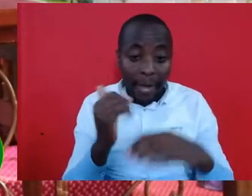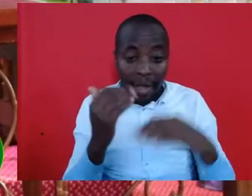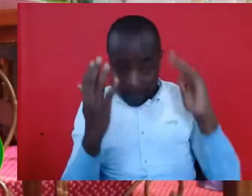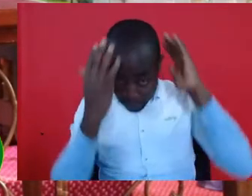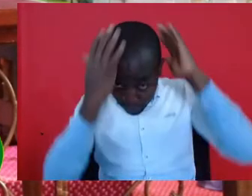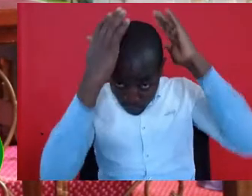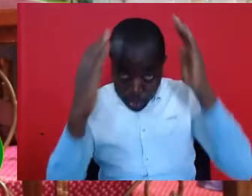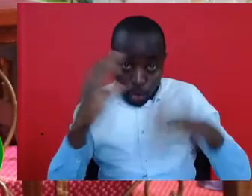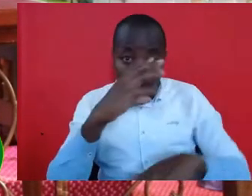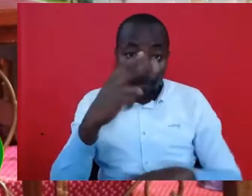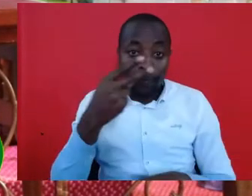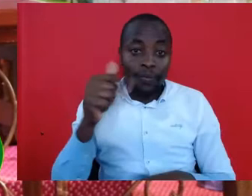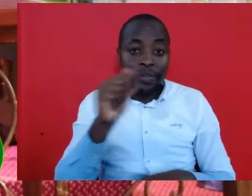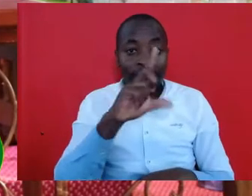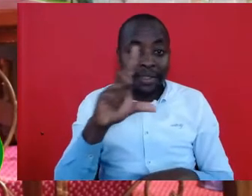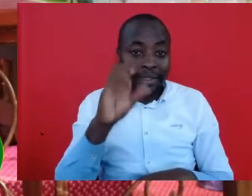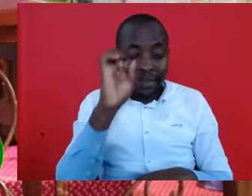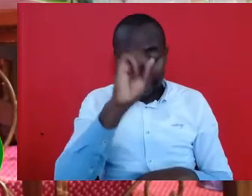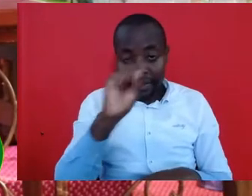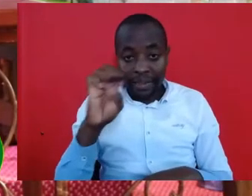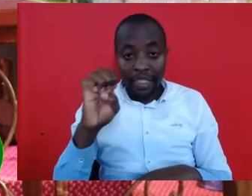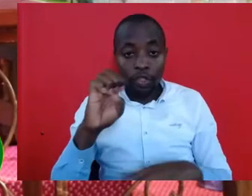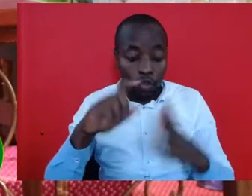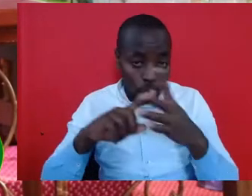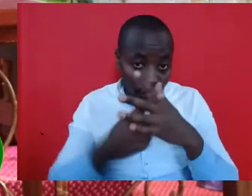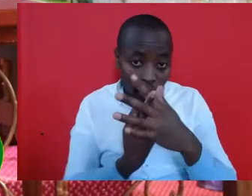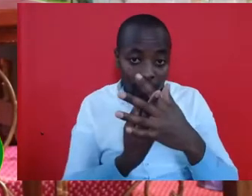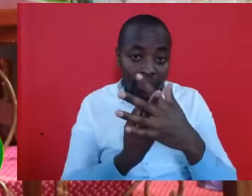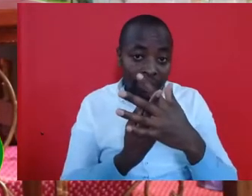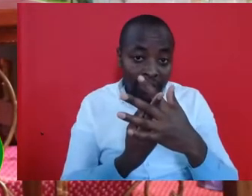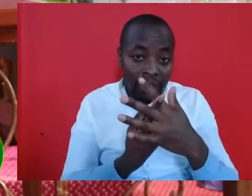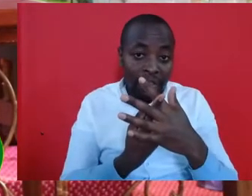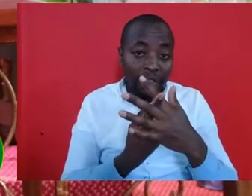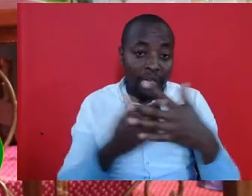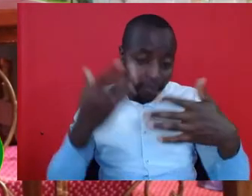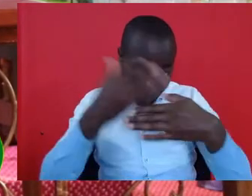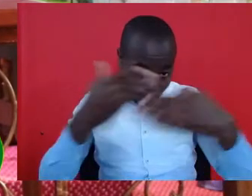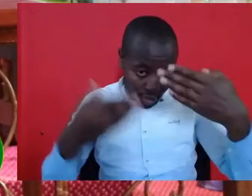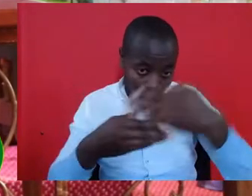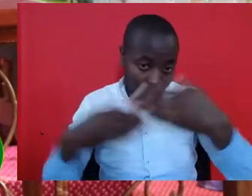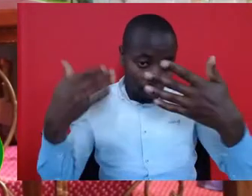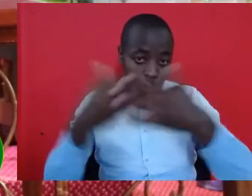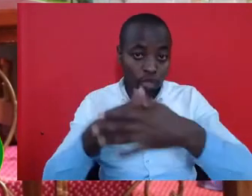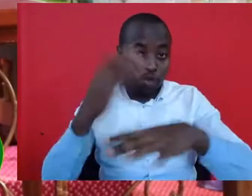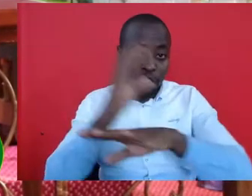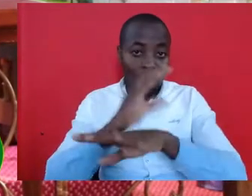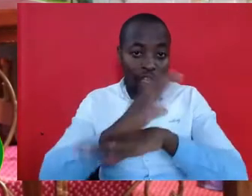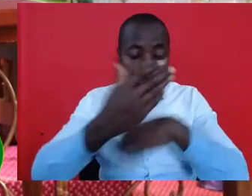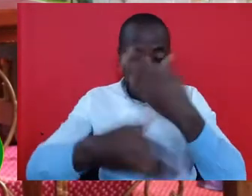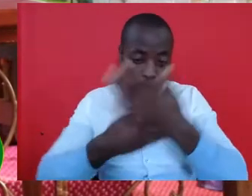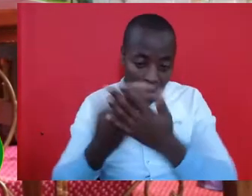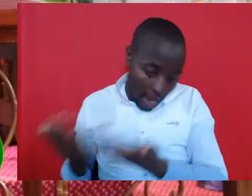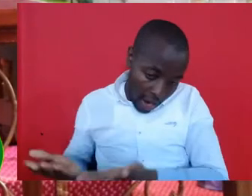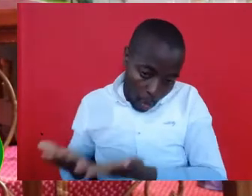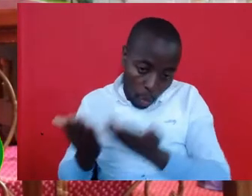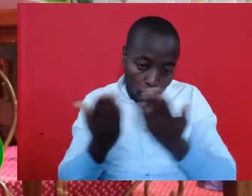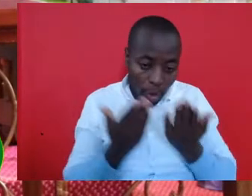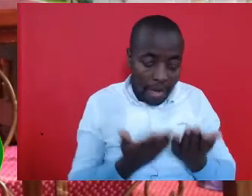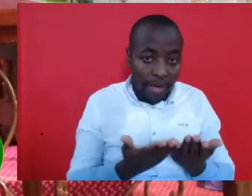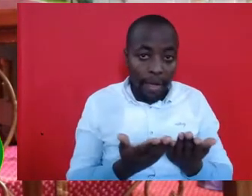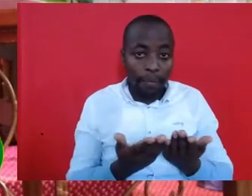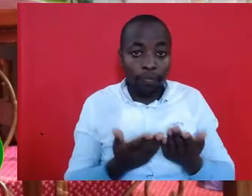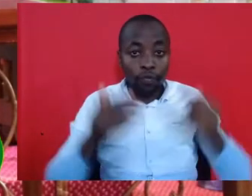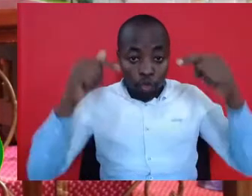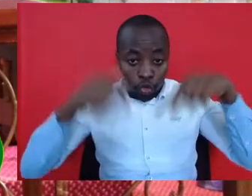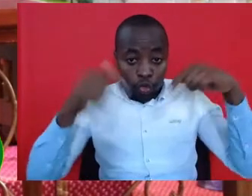tuenze ujenzi rasmi wa kathedrali mpya na nyote mwalikwa. Siku ya leo